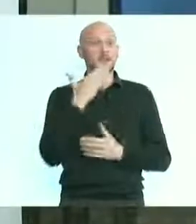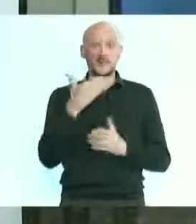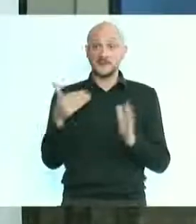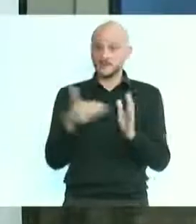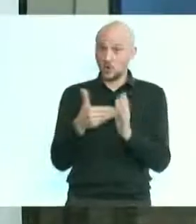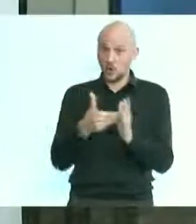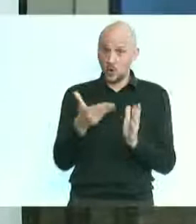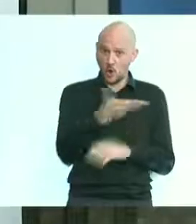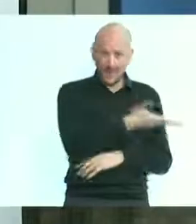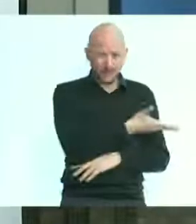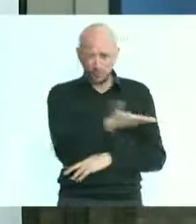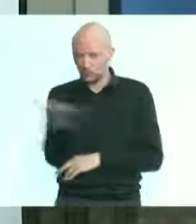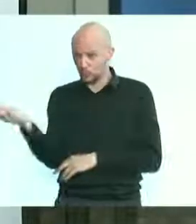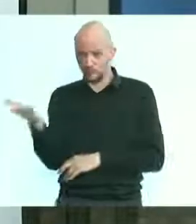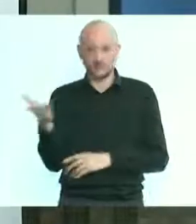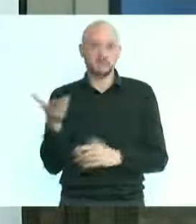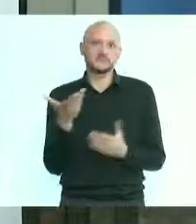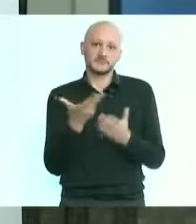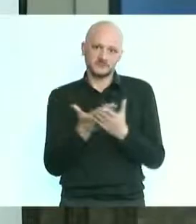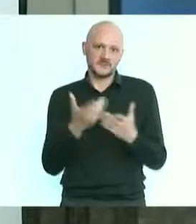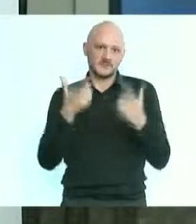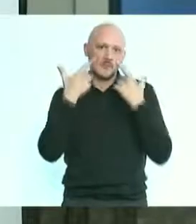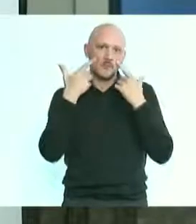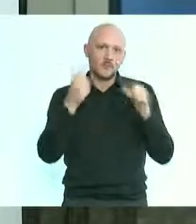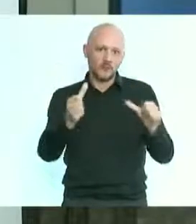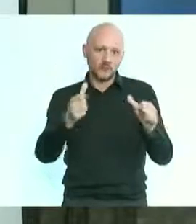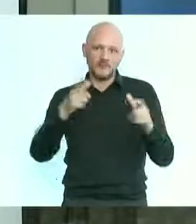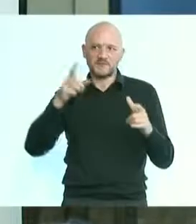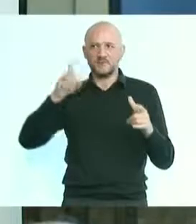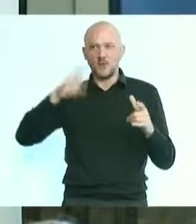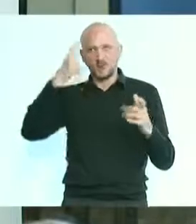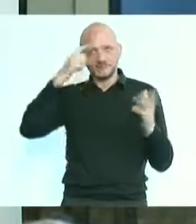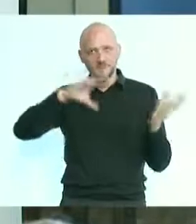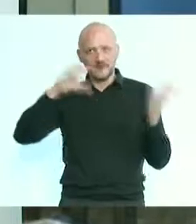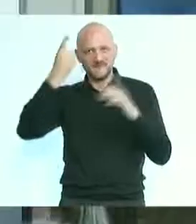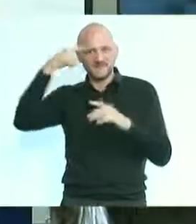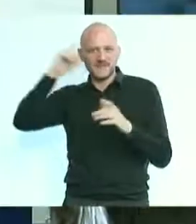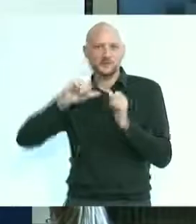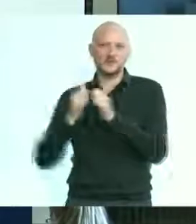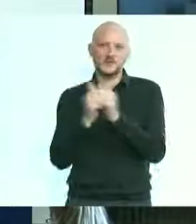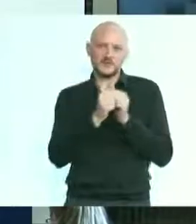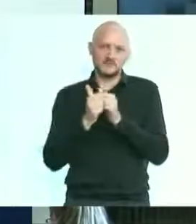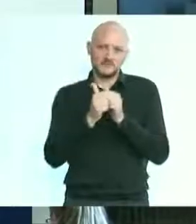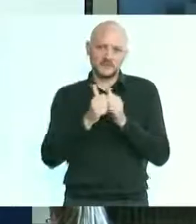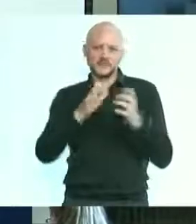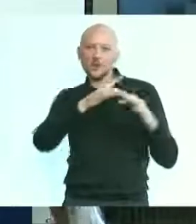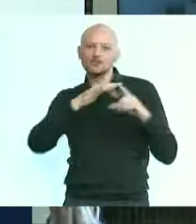esprit de responsabilité collective qu'on améliorera cette société inclusive. Je vous remercie. Au revoir.